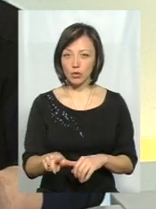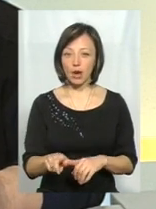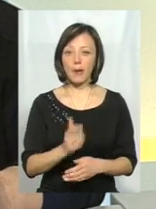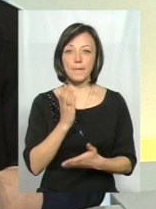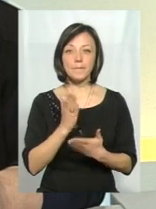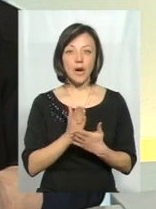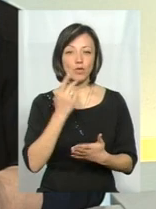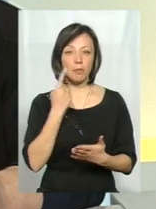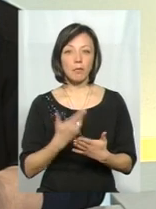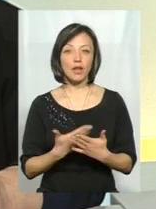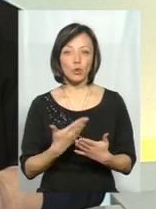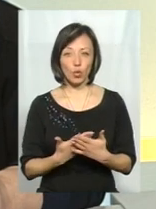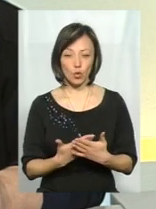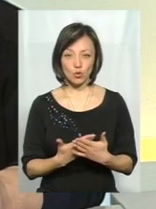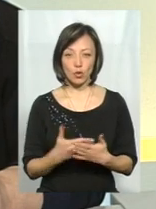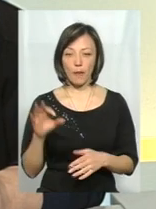маючи підозру